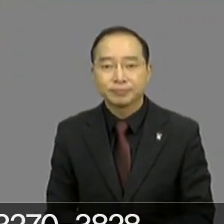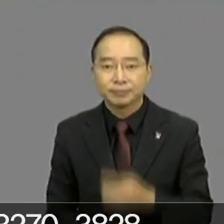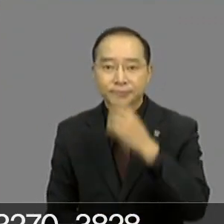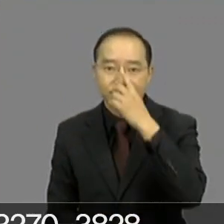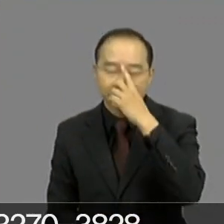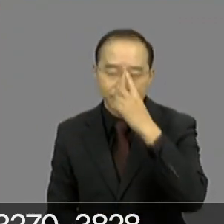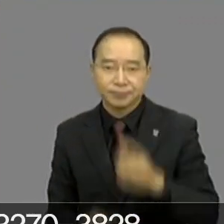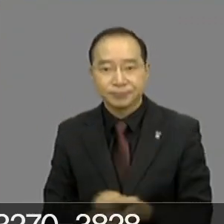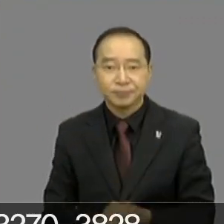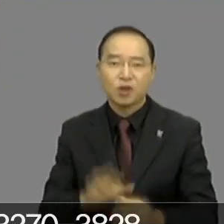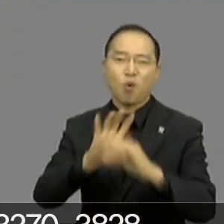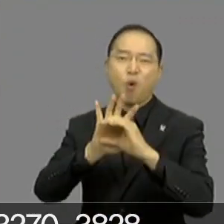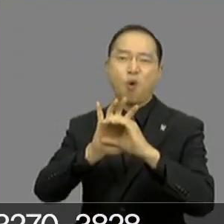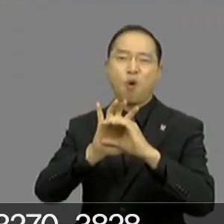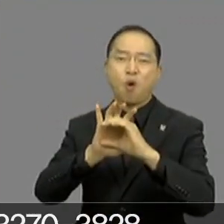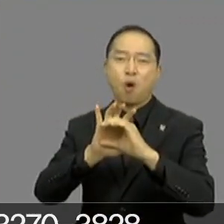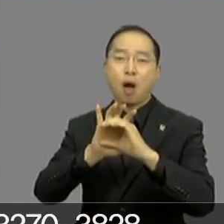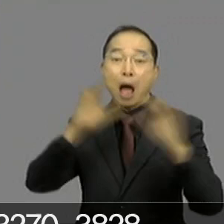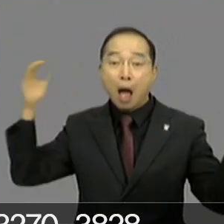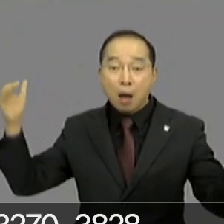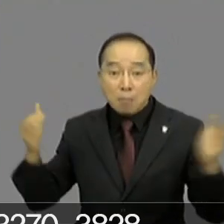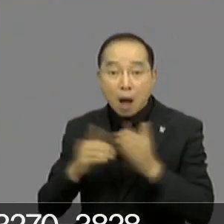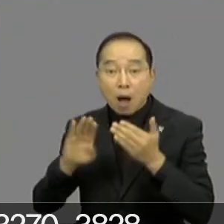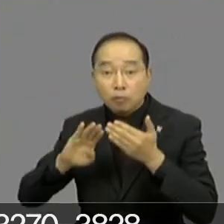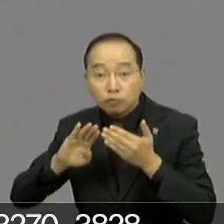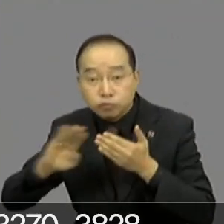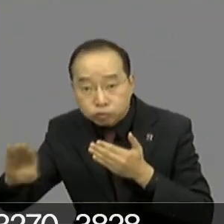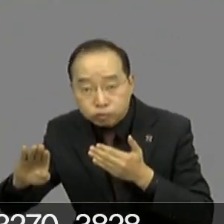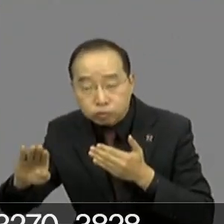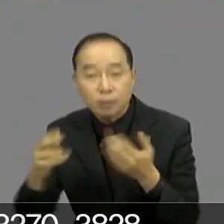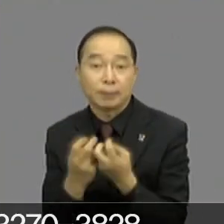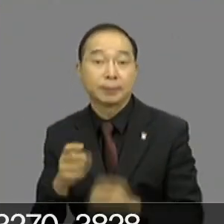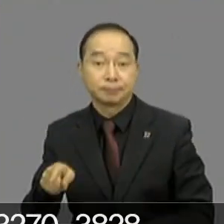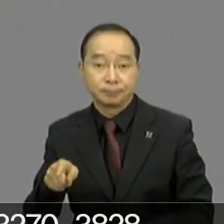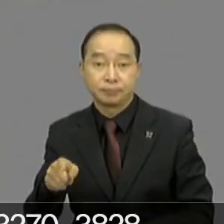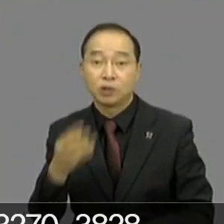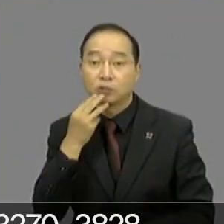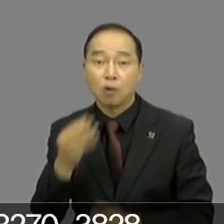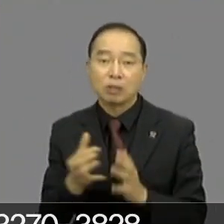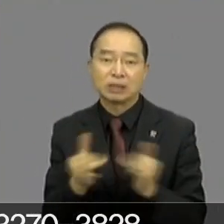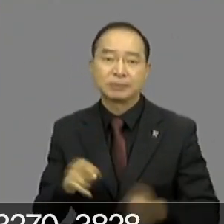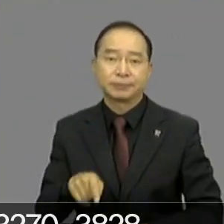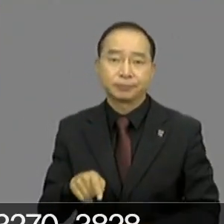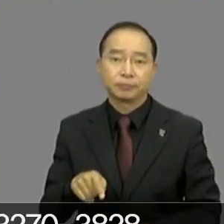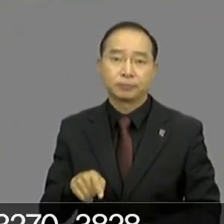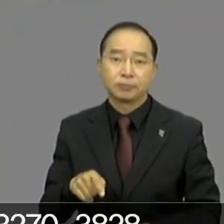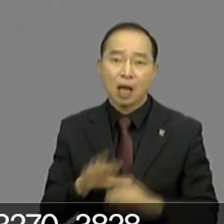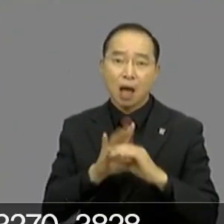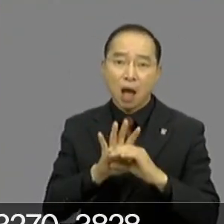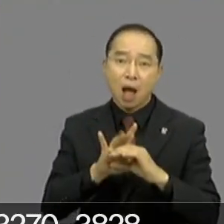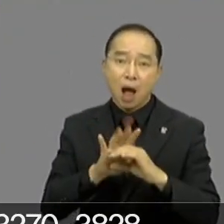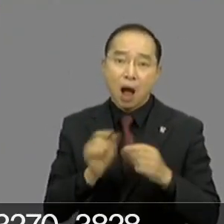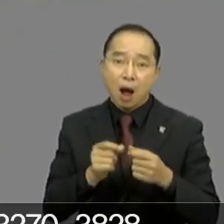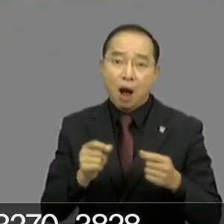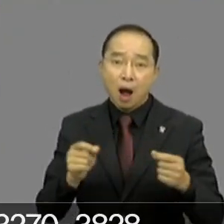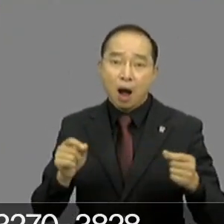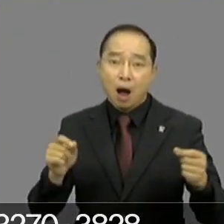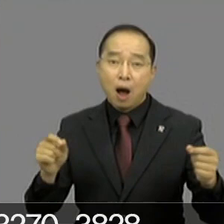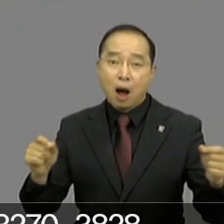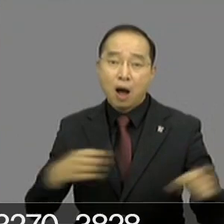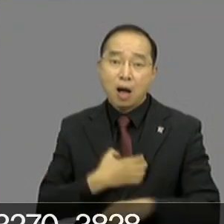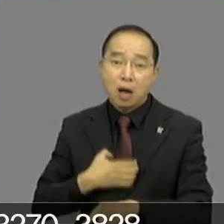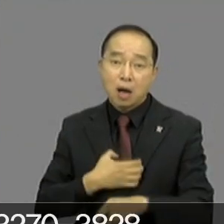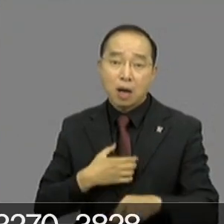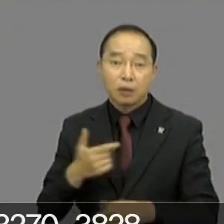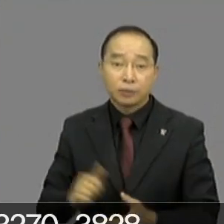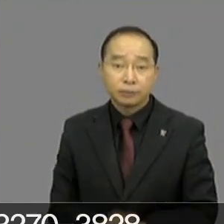포스트 코로 날씨 때 지원대책 입니다 지금 서울 시민들께서 코로나가 장기화되면서 많이 힘들어하고 계십니다